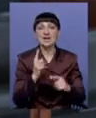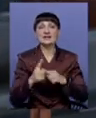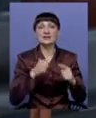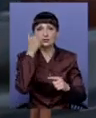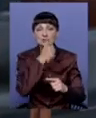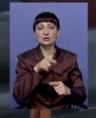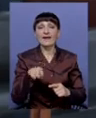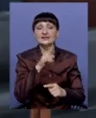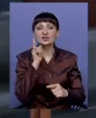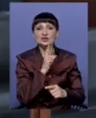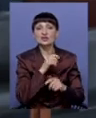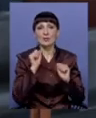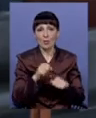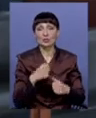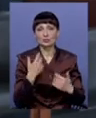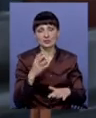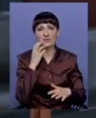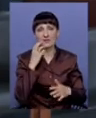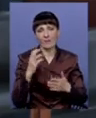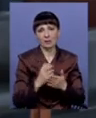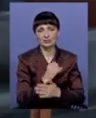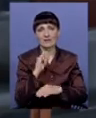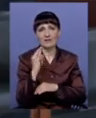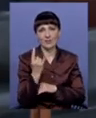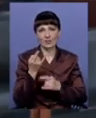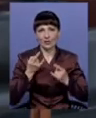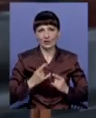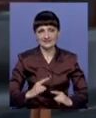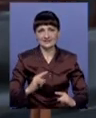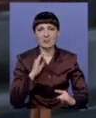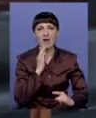следующий год эти женщины получат возможность действительно стать мамами.